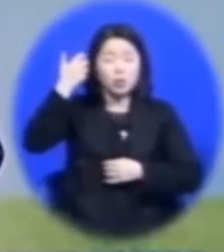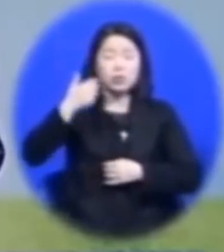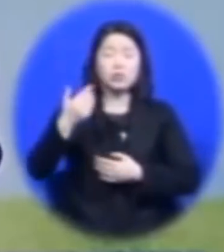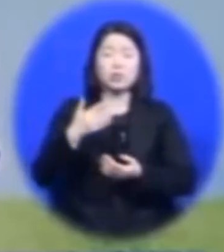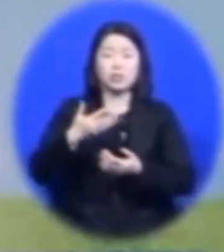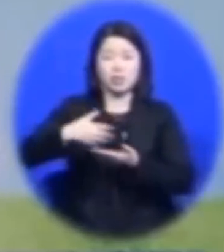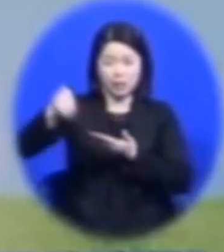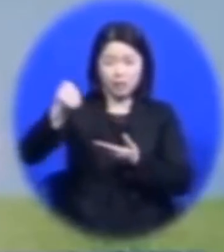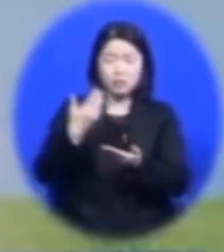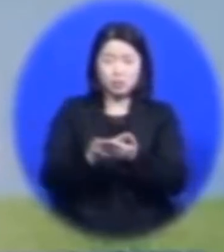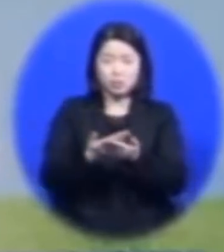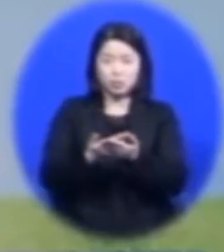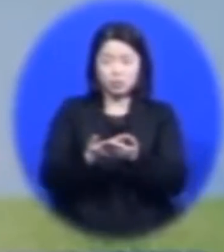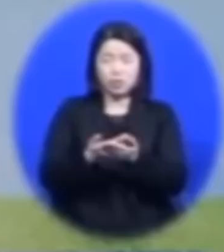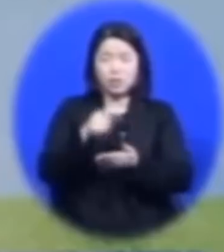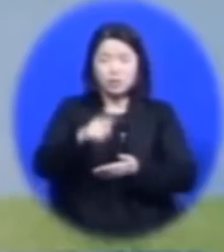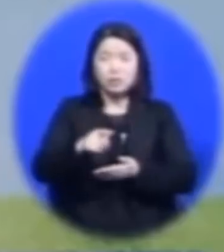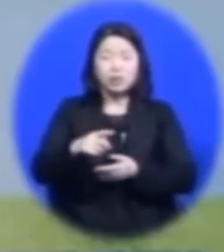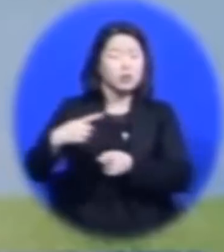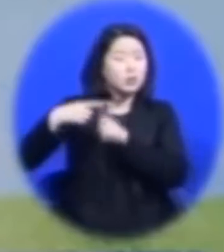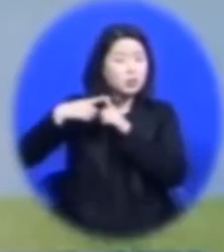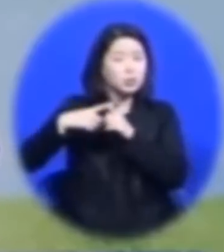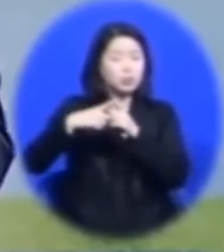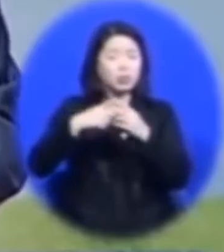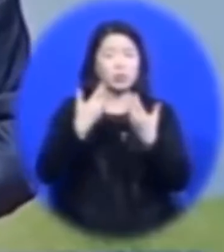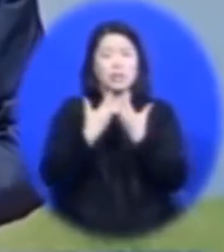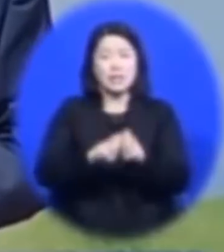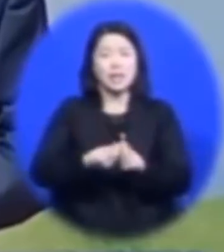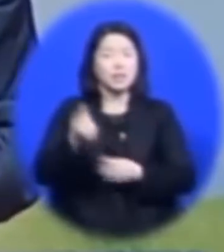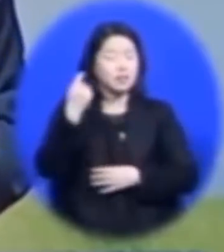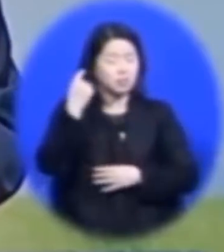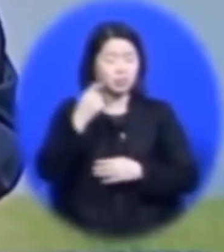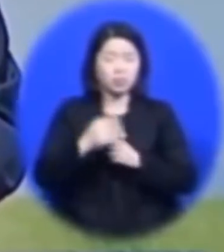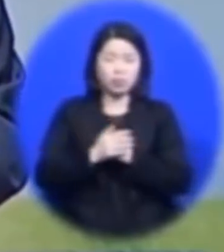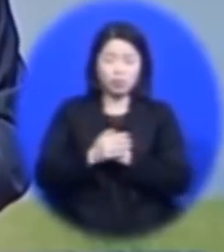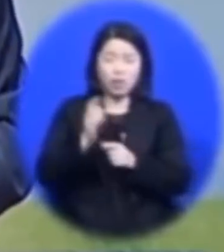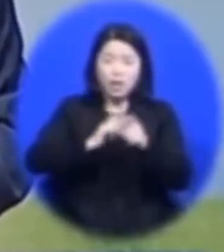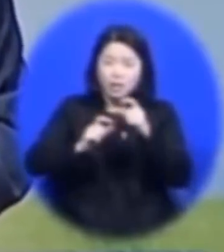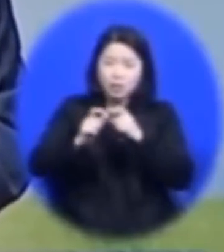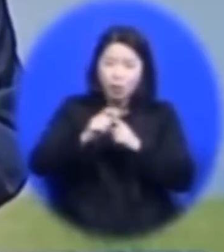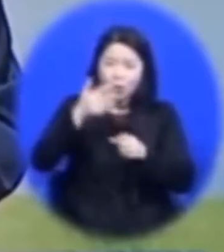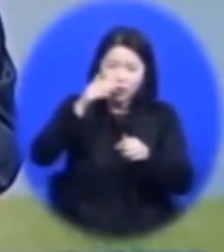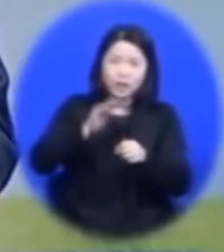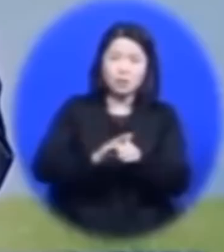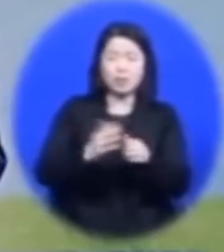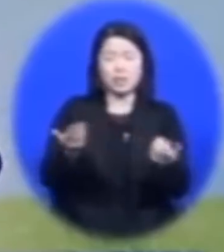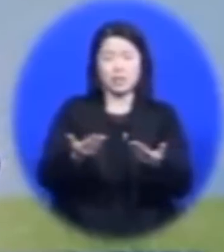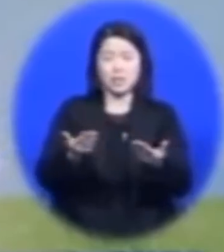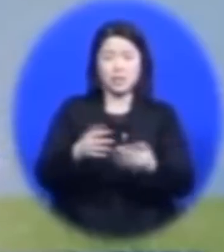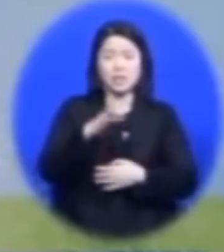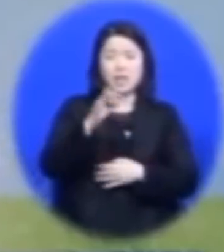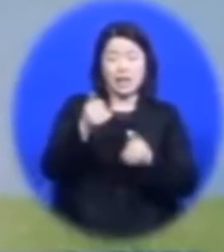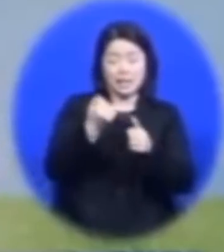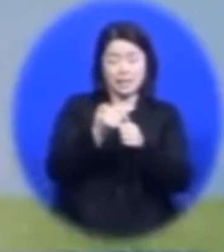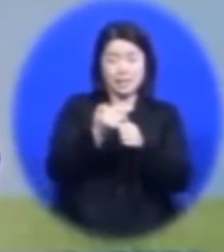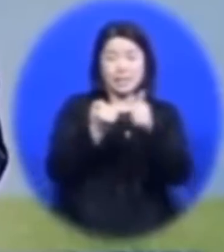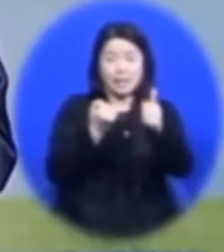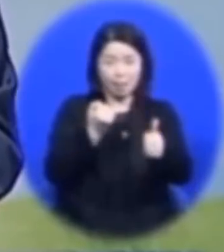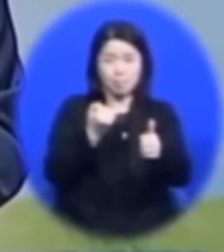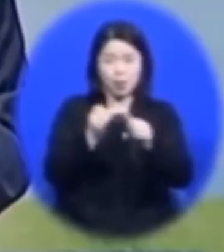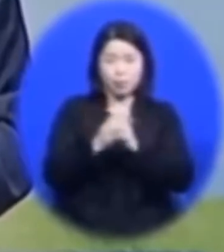그런 순조 일화를 들었습니다 근데 더 기가 막힌 것은 그 남편입니다 우제 학 집사님